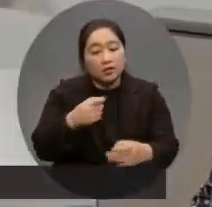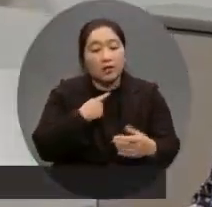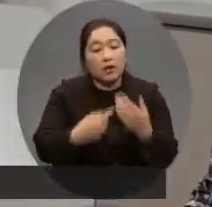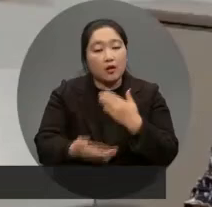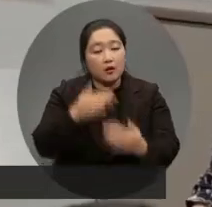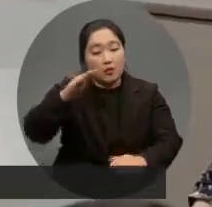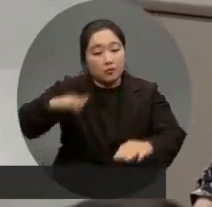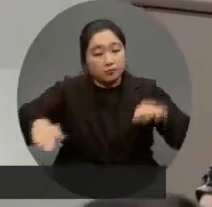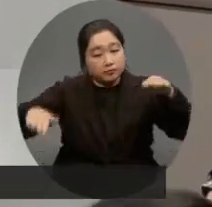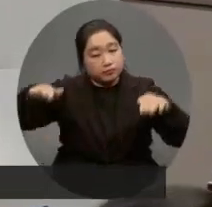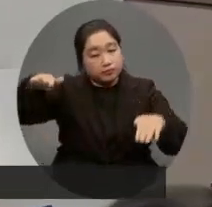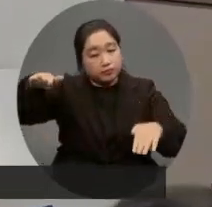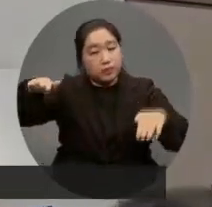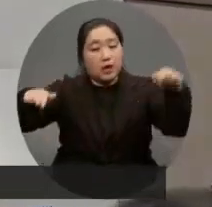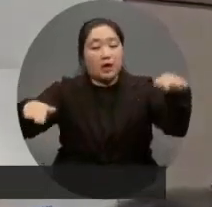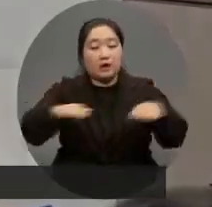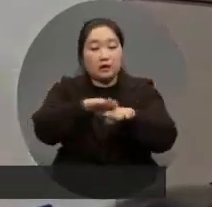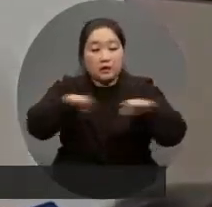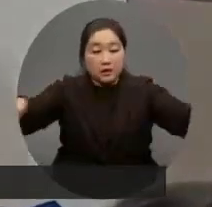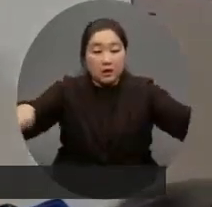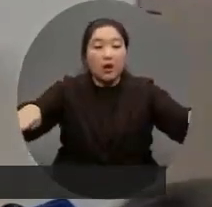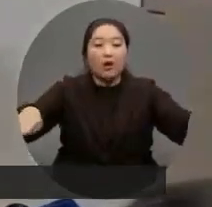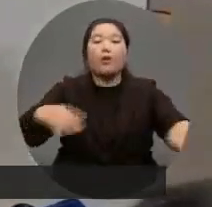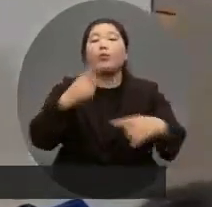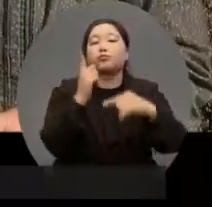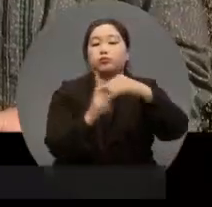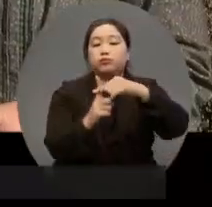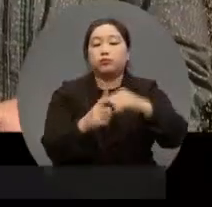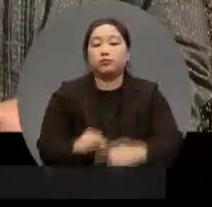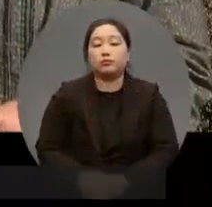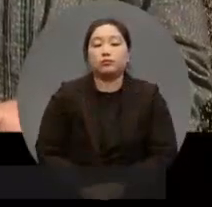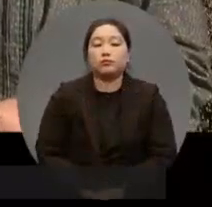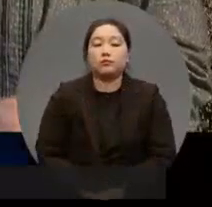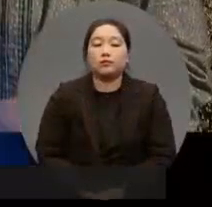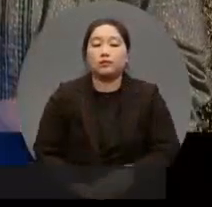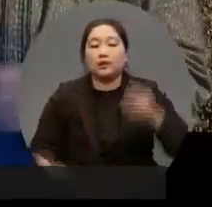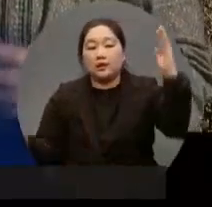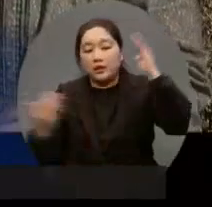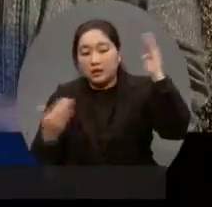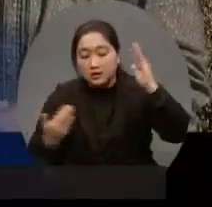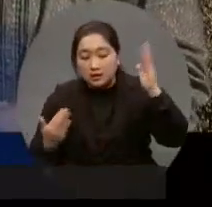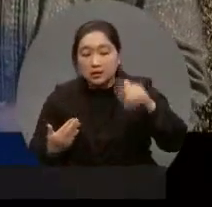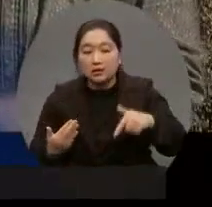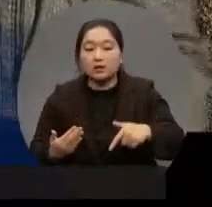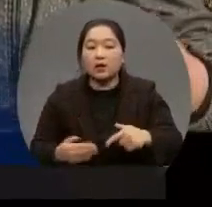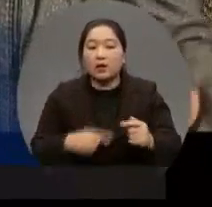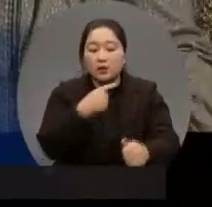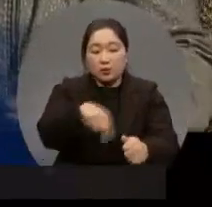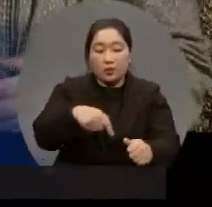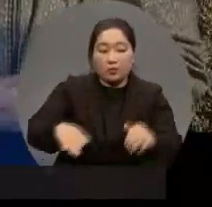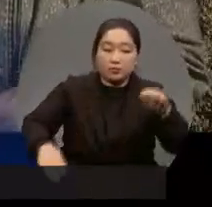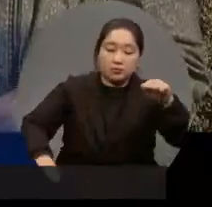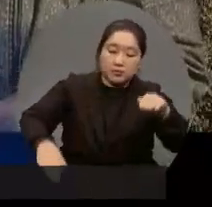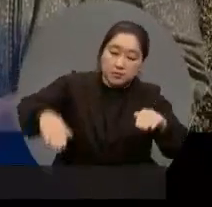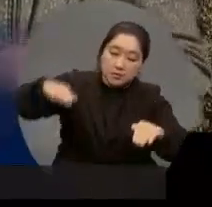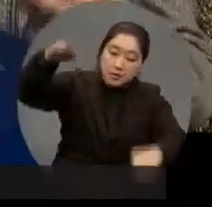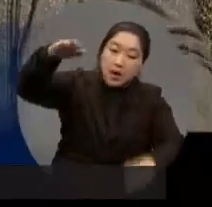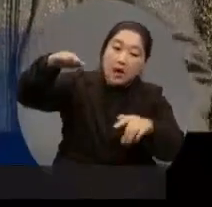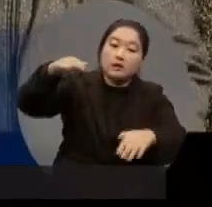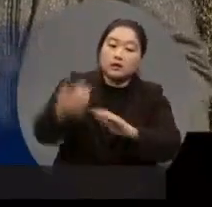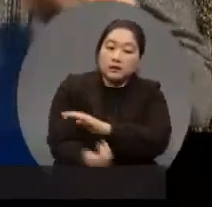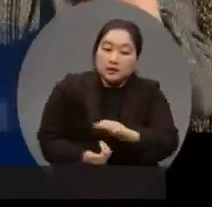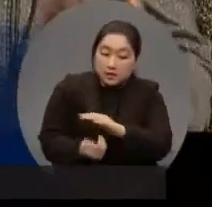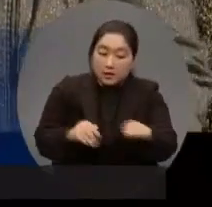같은 기회가 주어졌다는 것도 긍정적입니다. 학생들의 어떤 교육적인 격차가 더 벌어지기 전에